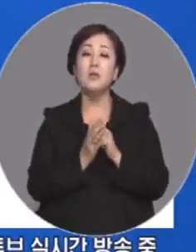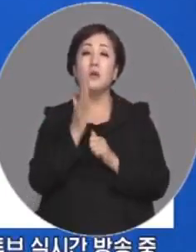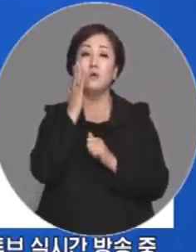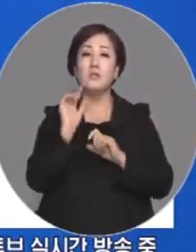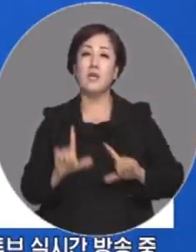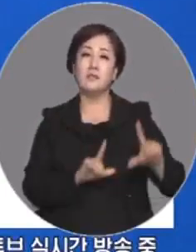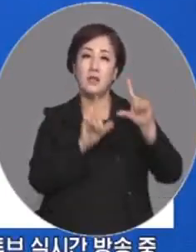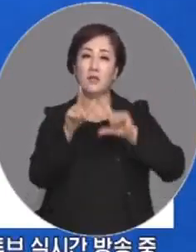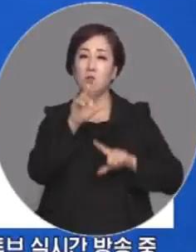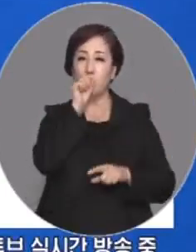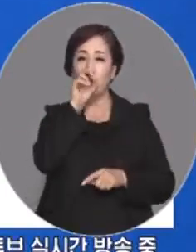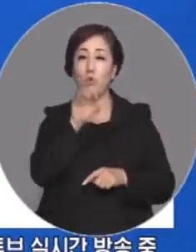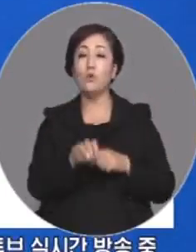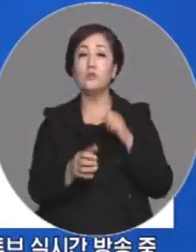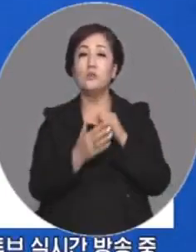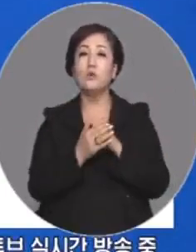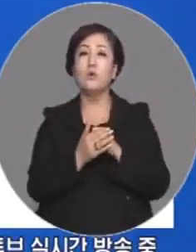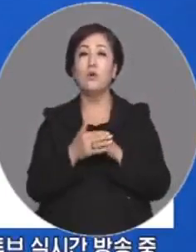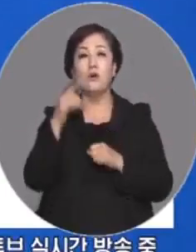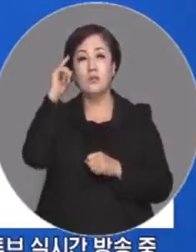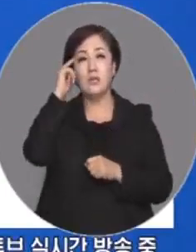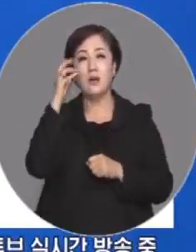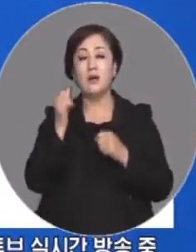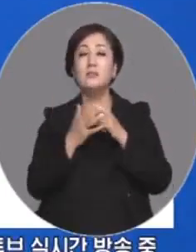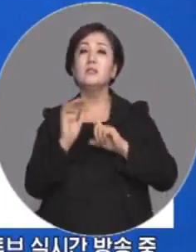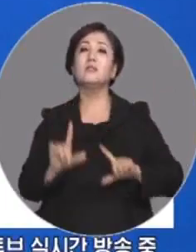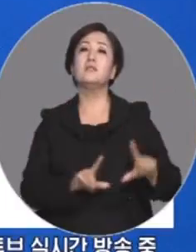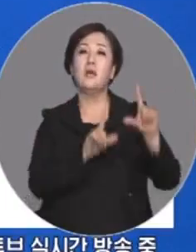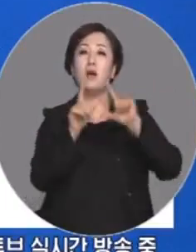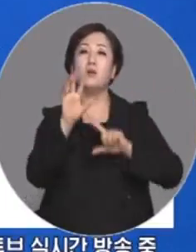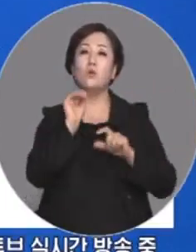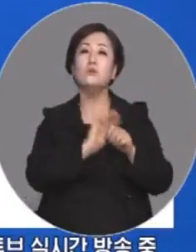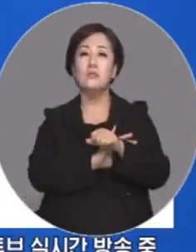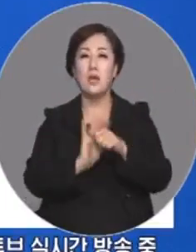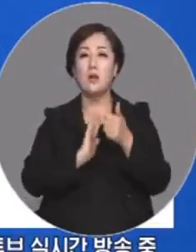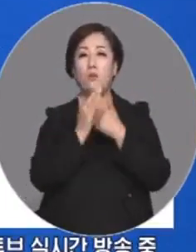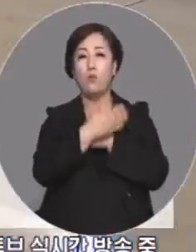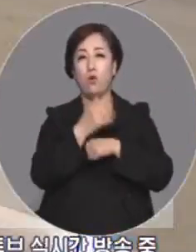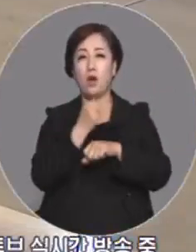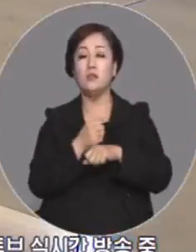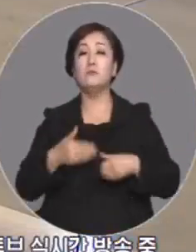살기 좋은 곳으로 여길 삶터를 잘 가꾸는 것에 있습니다.